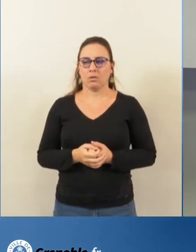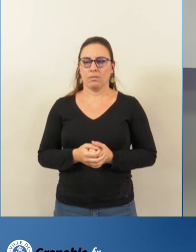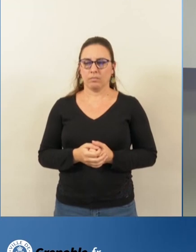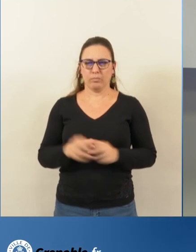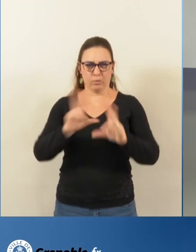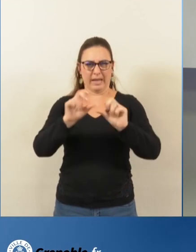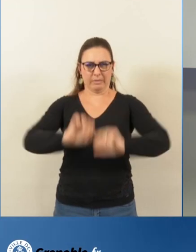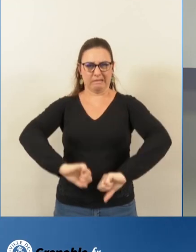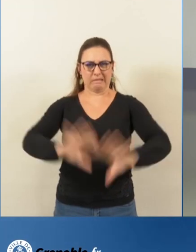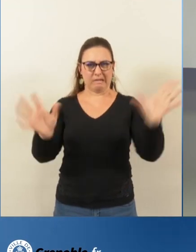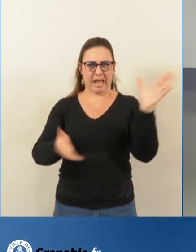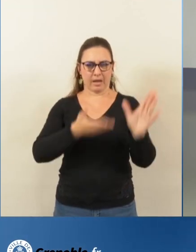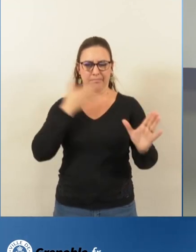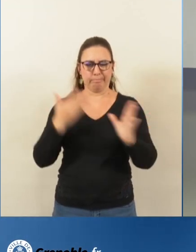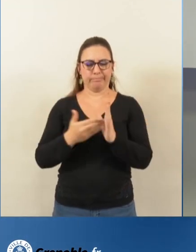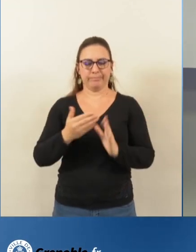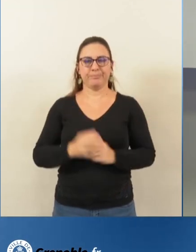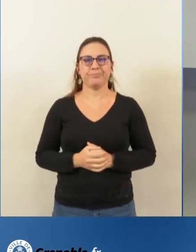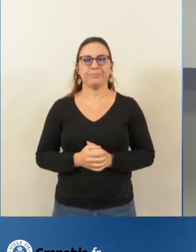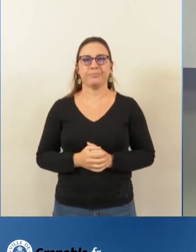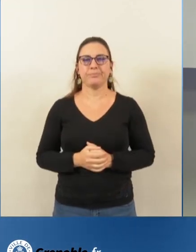explicite dans la délibération